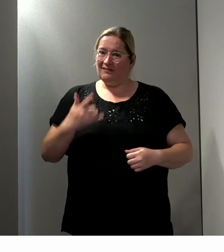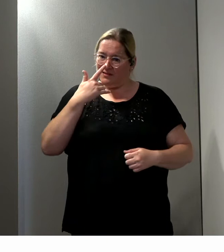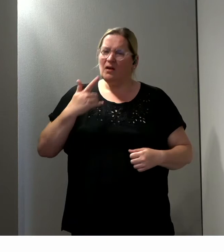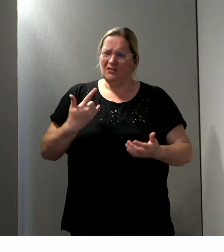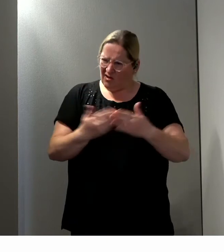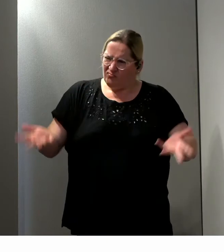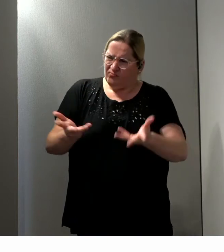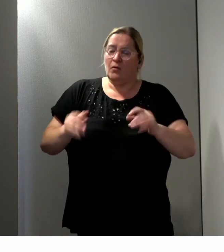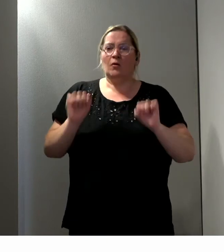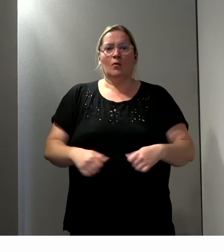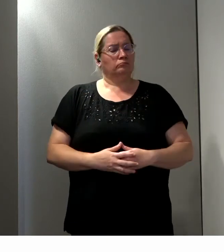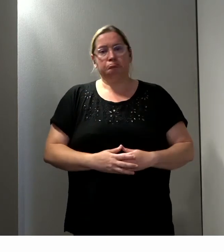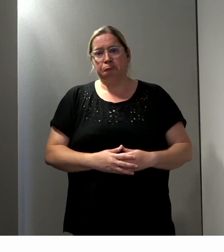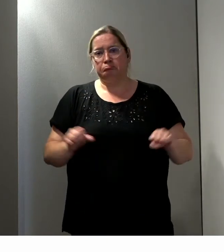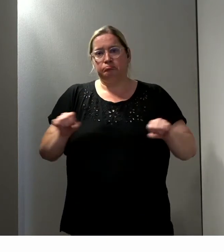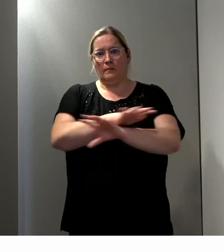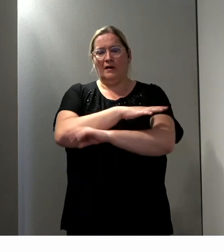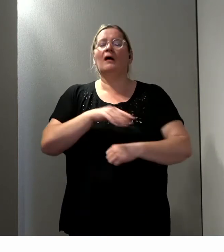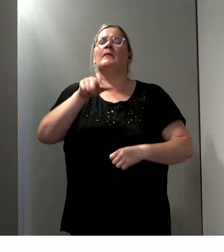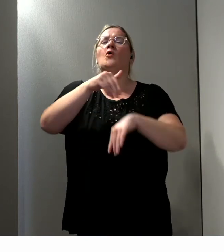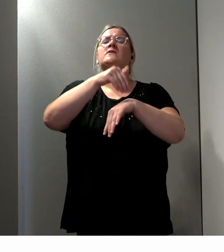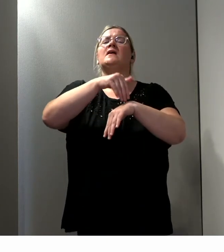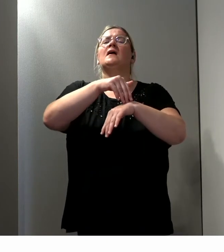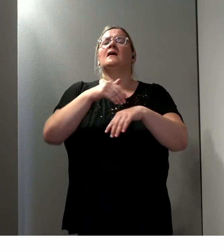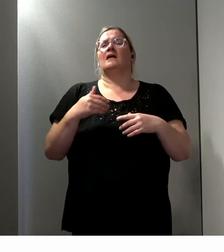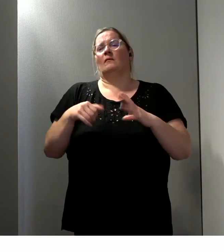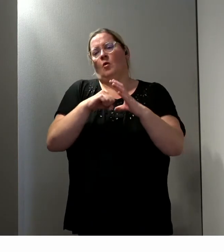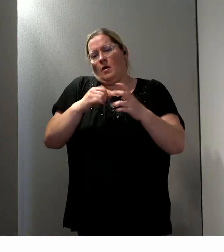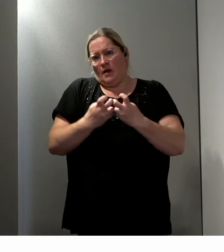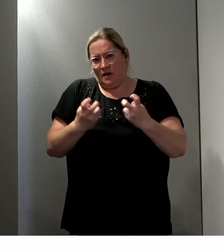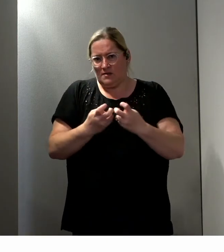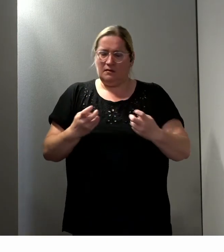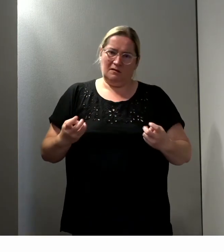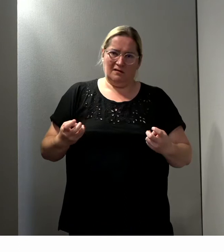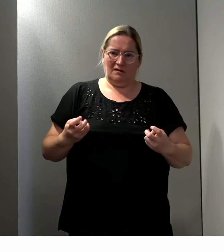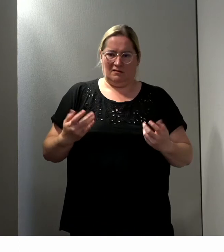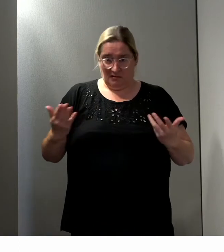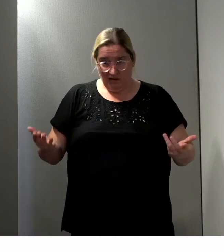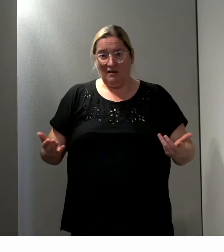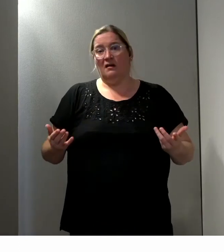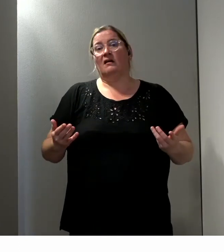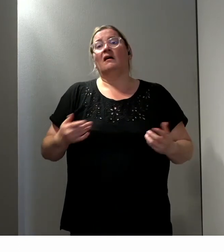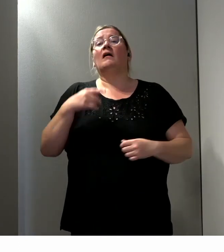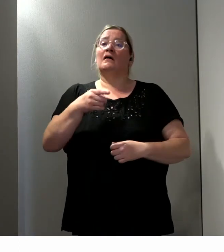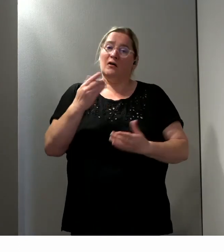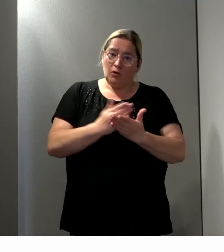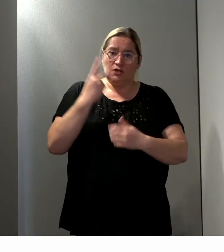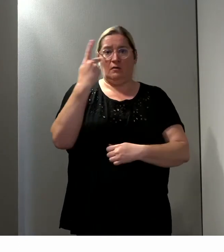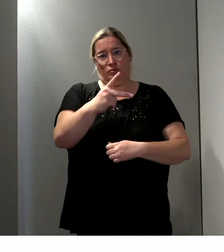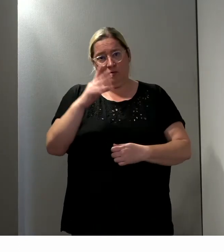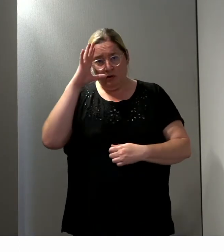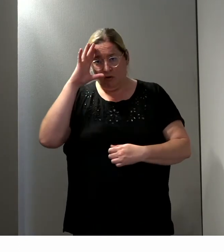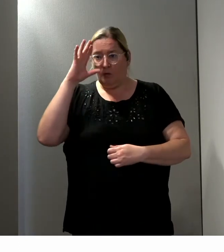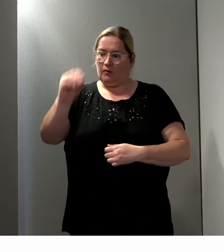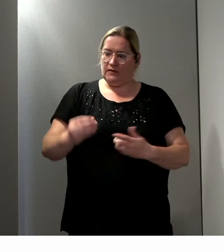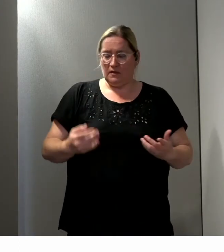promu par votre conseiller, parce que vous, c'est pas quelque chose que vous amenez dans votre projet professionnel,